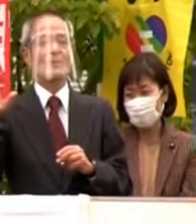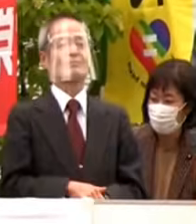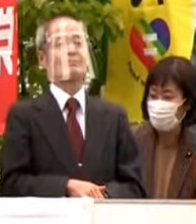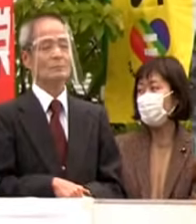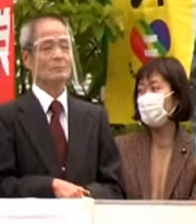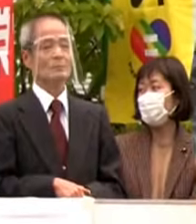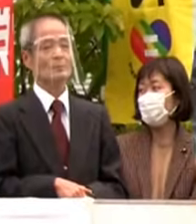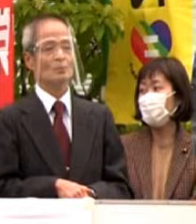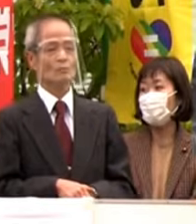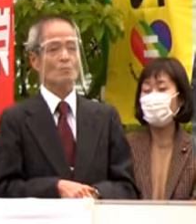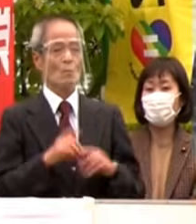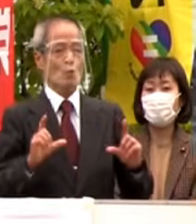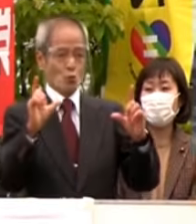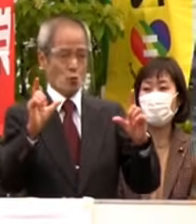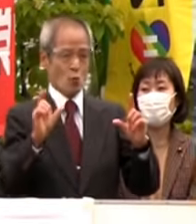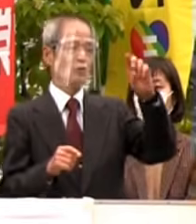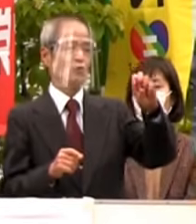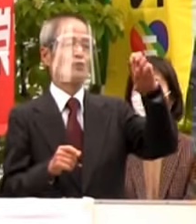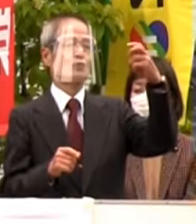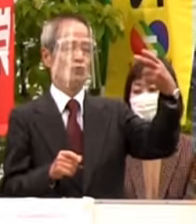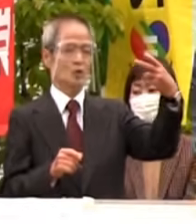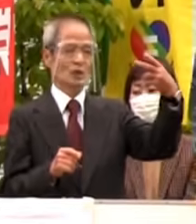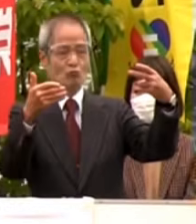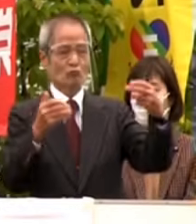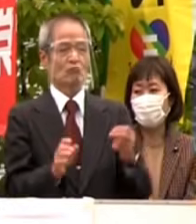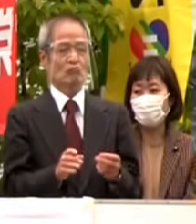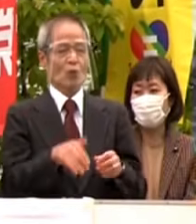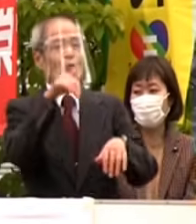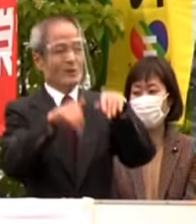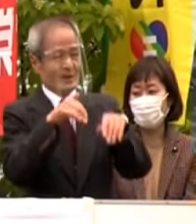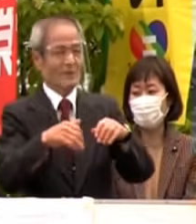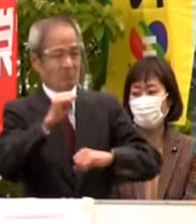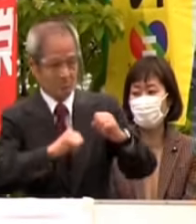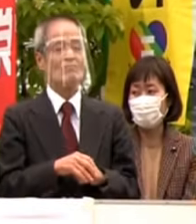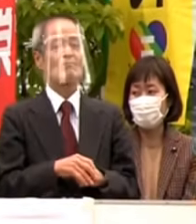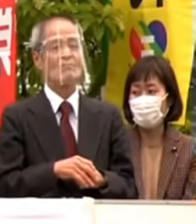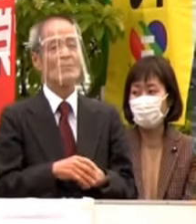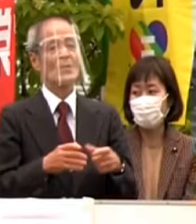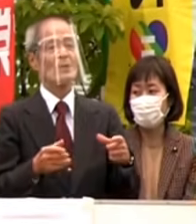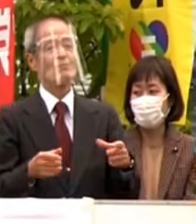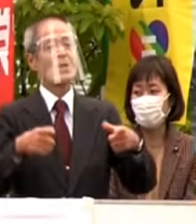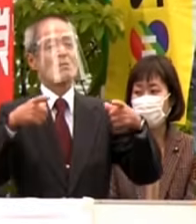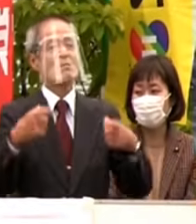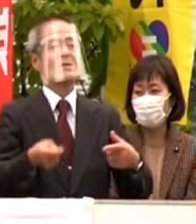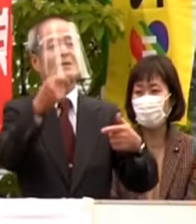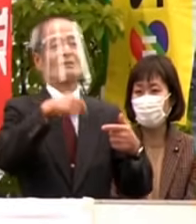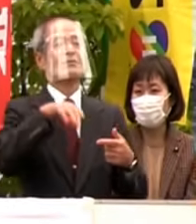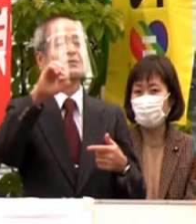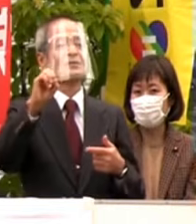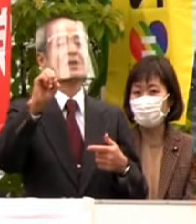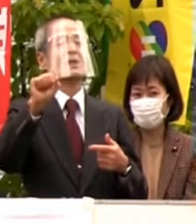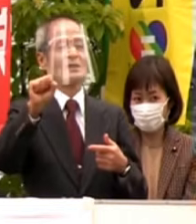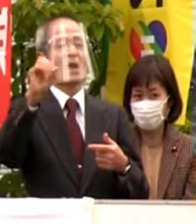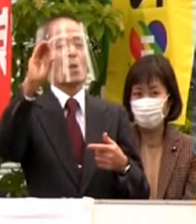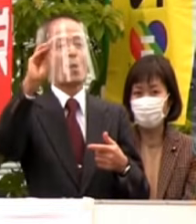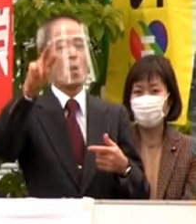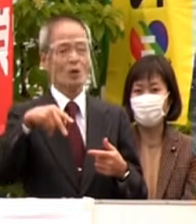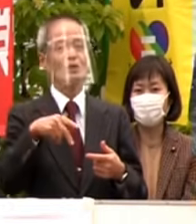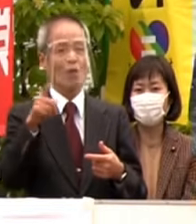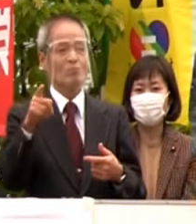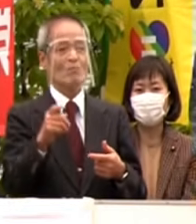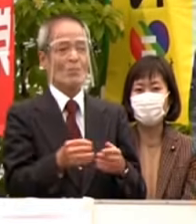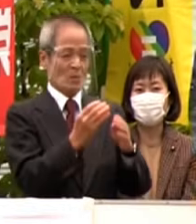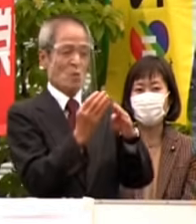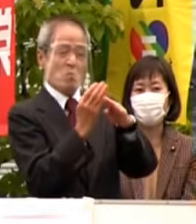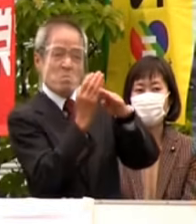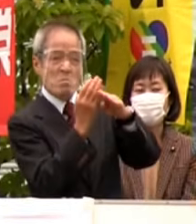。東京12区の戦い、池内沙織さん激しく追い上げまして当落戦場